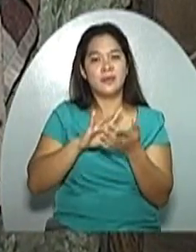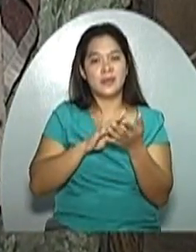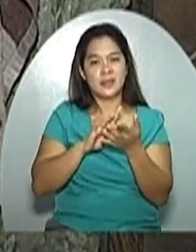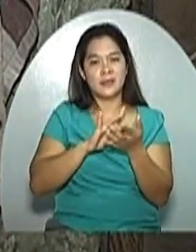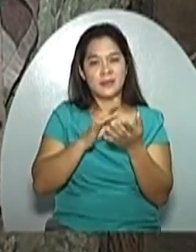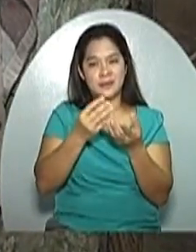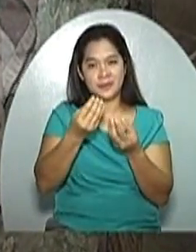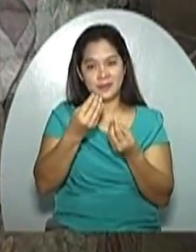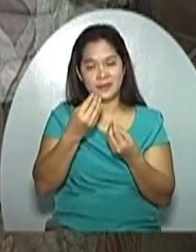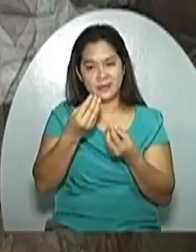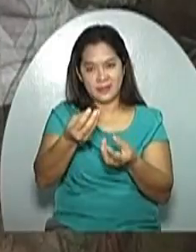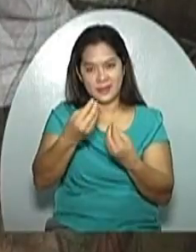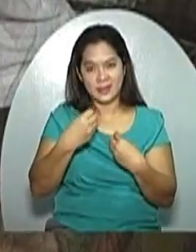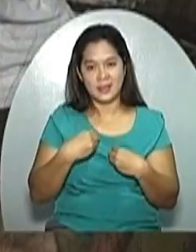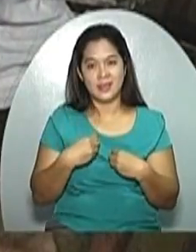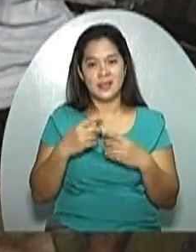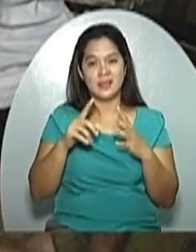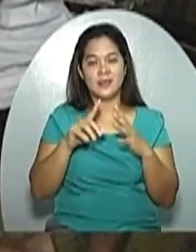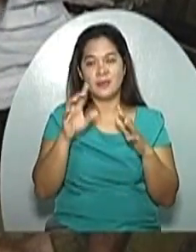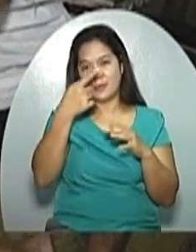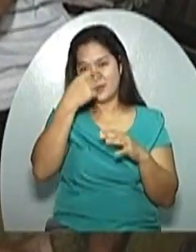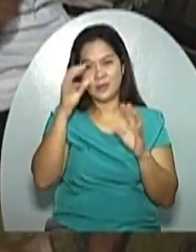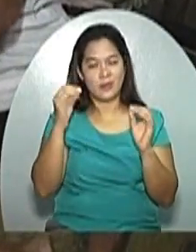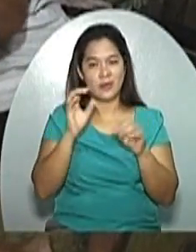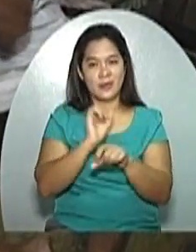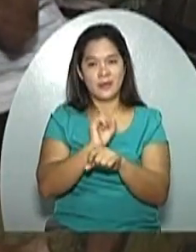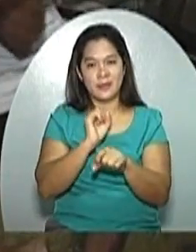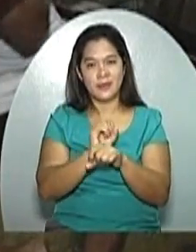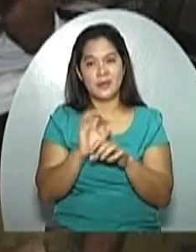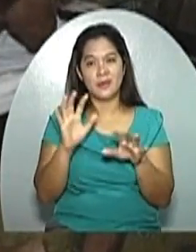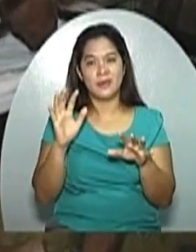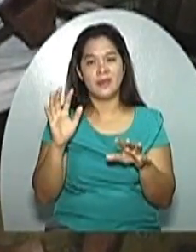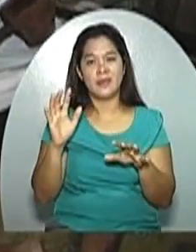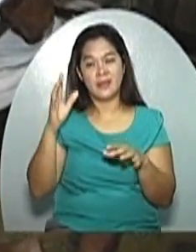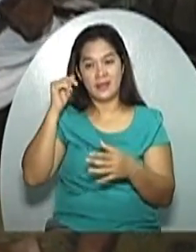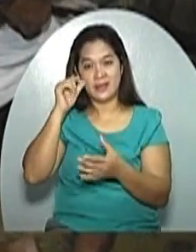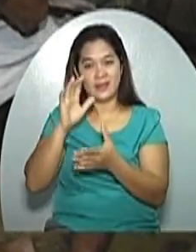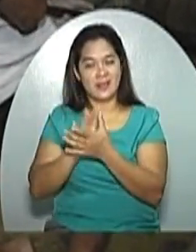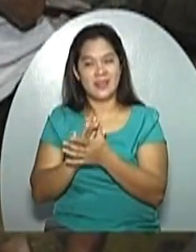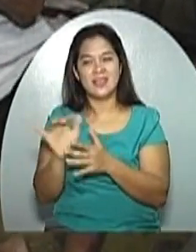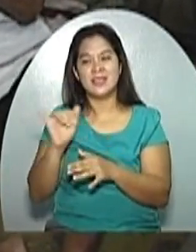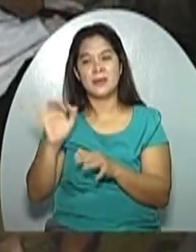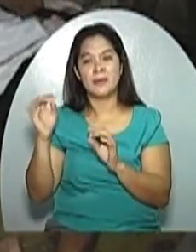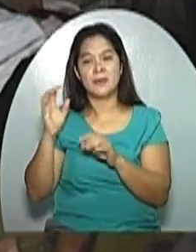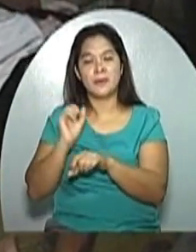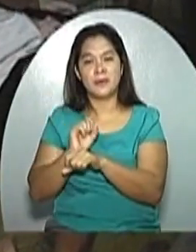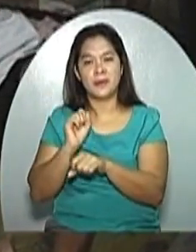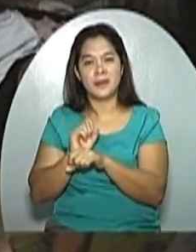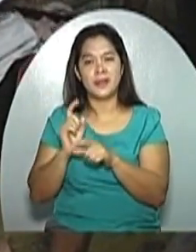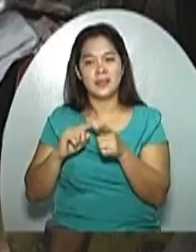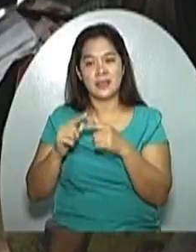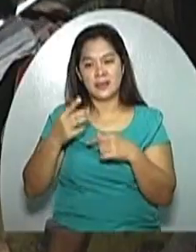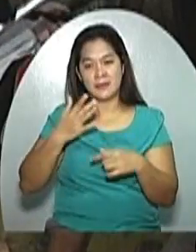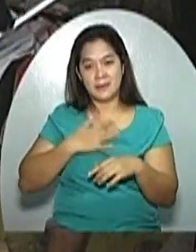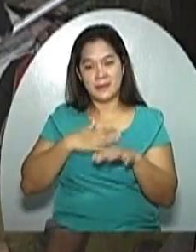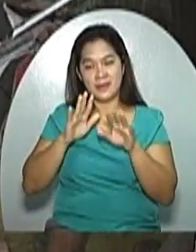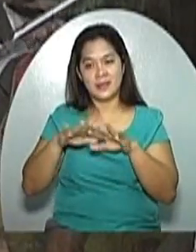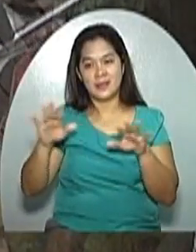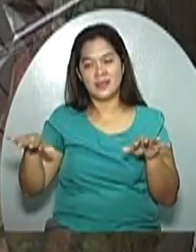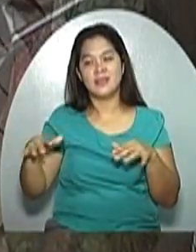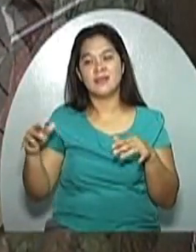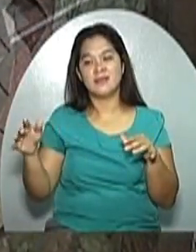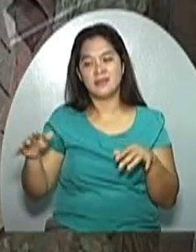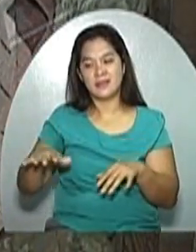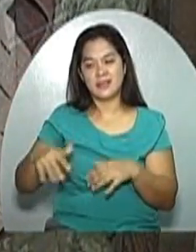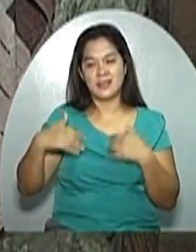po sa mga gamot ko na binigay sa akin. Kasi wala po akong trabaho, wala po kaming trabaho, yung asawa ko wala rin pong trabaho, tapos po yung mga anak ko